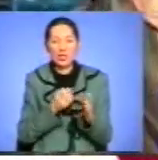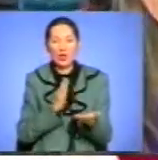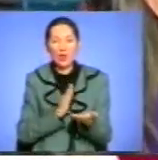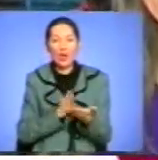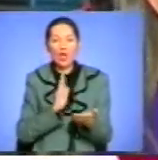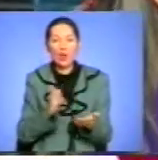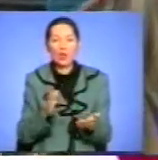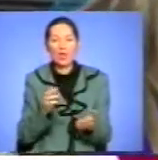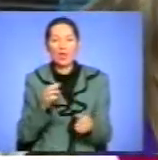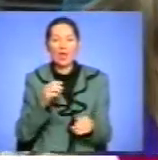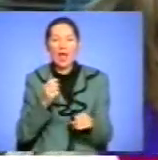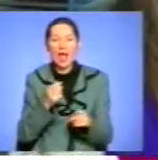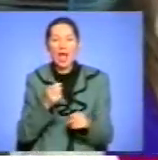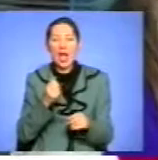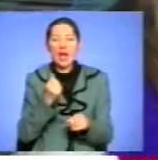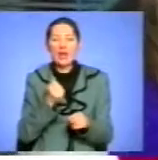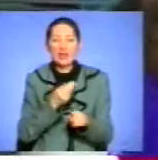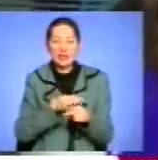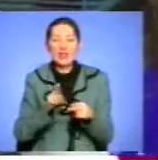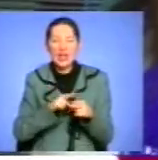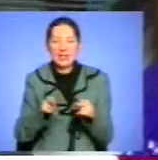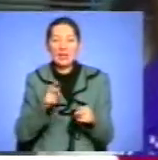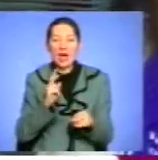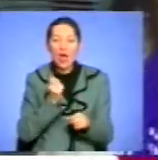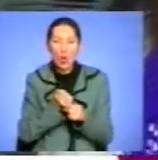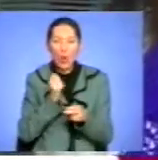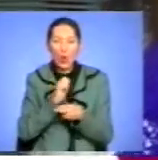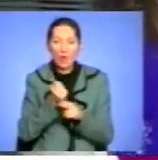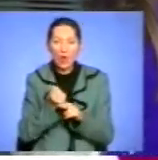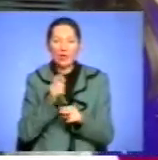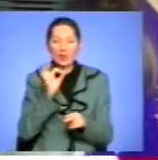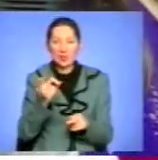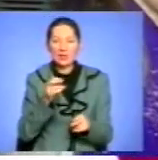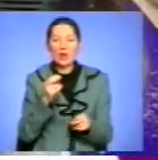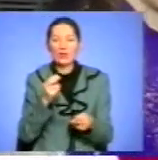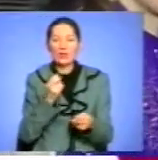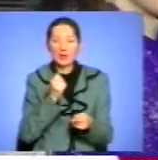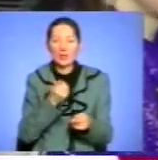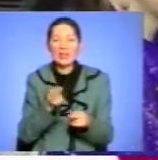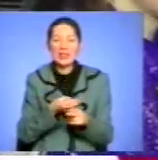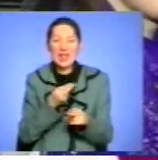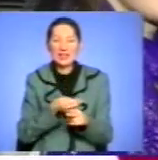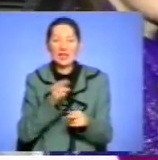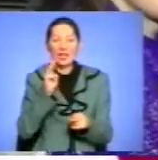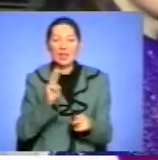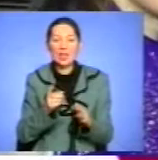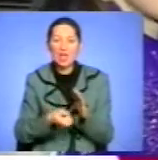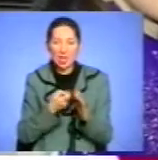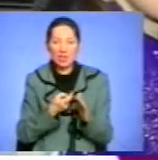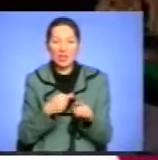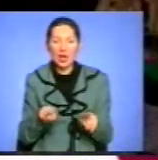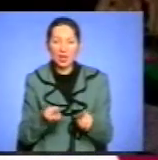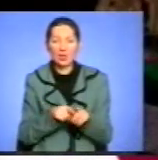сказав Теслі з шахтарями. Але, можливо, їх там зрозуміли. Ну, це таке з тим підтекстом